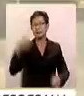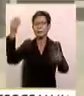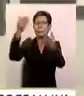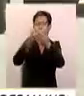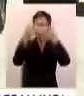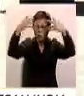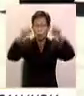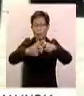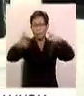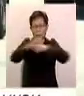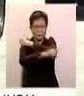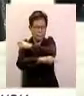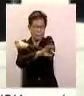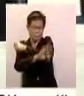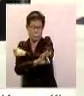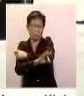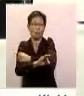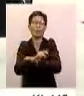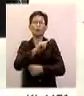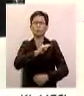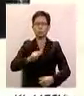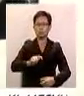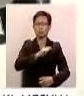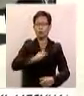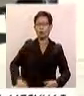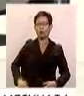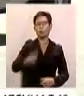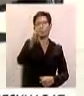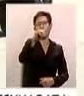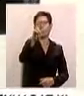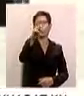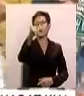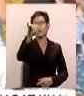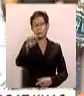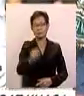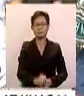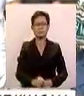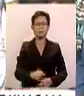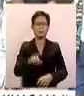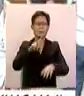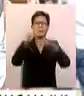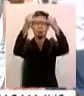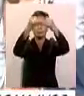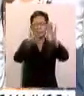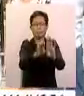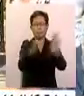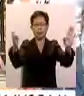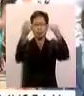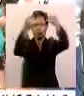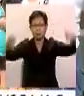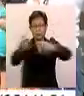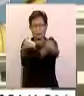yang di-Pertuan Besar Negeri Sembilan, Tuanku Muhriz, Tuanku Munawir. Pintu Istana Negara kemudiannya ditutup pada